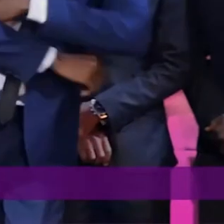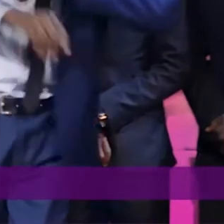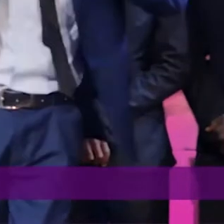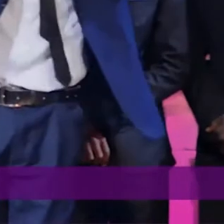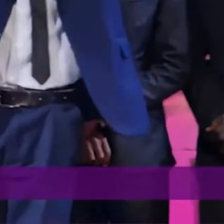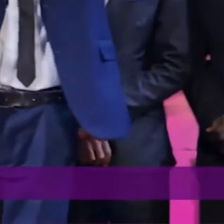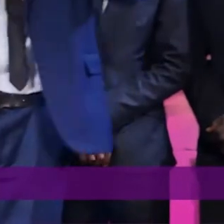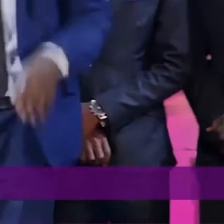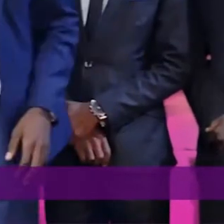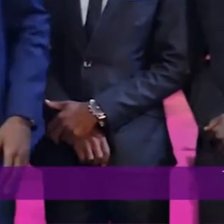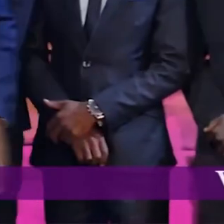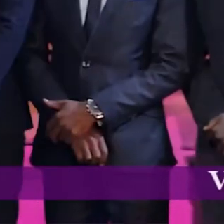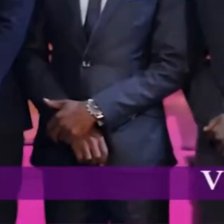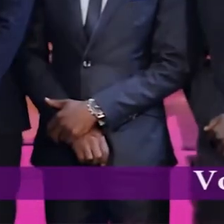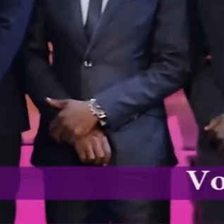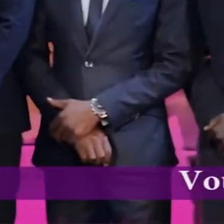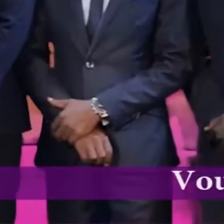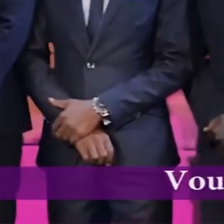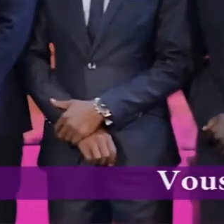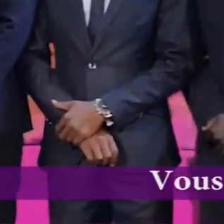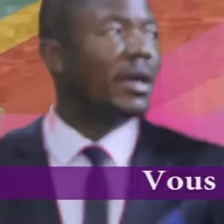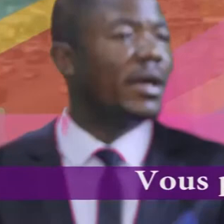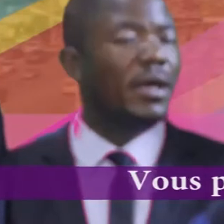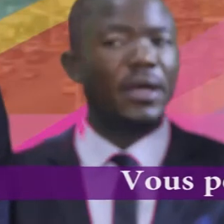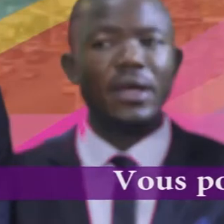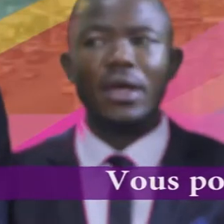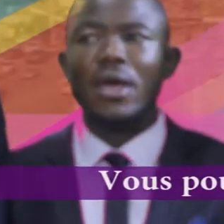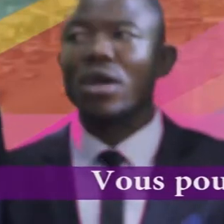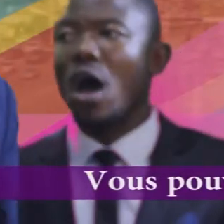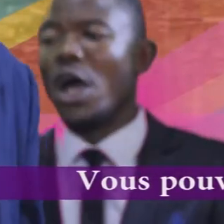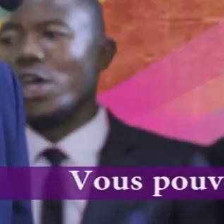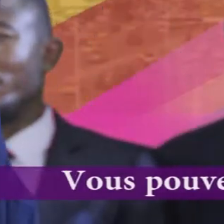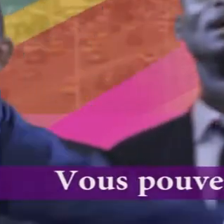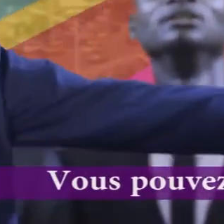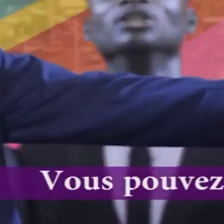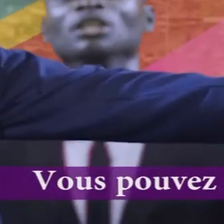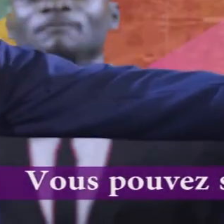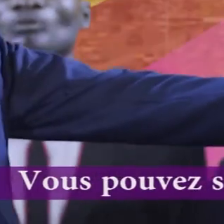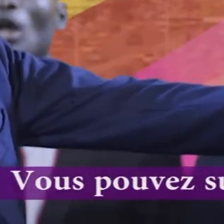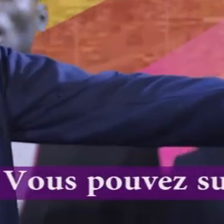Jésus-Christ en l'a proclamé. Oh, God.